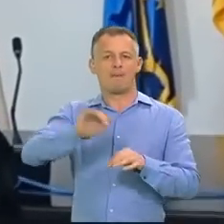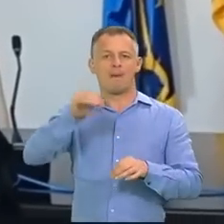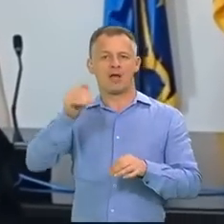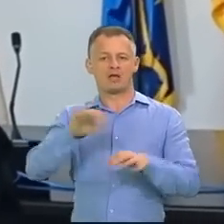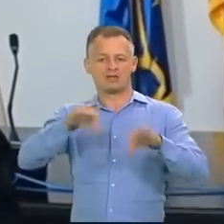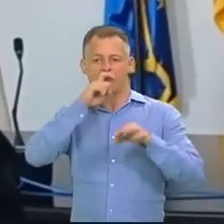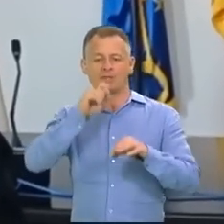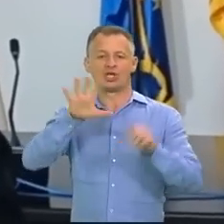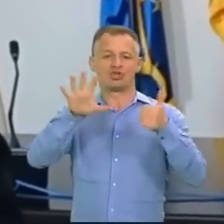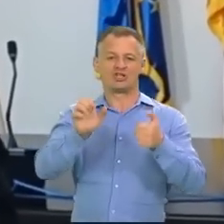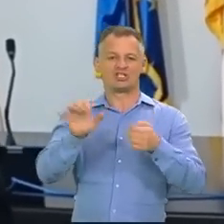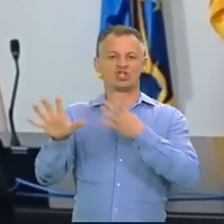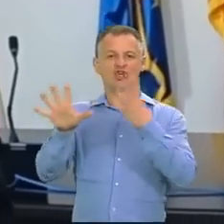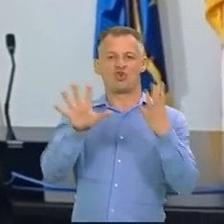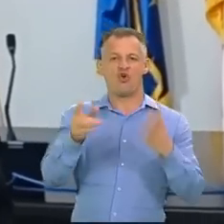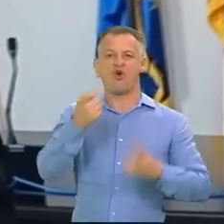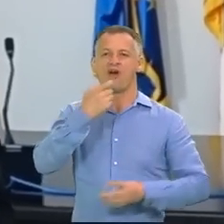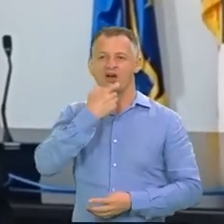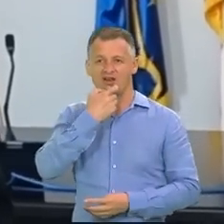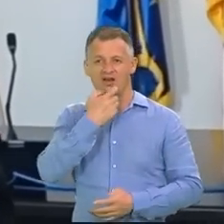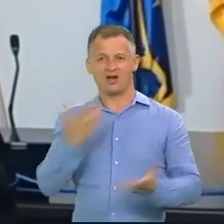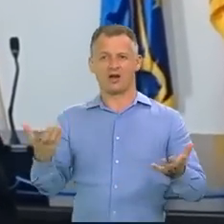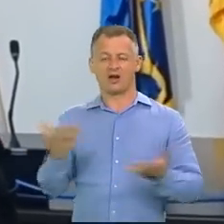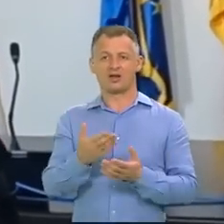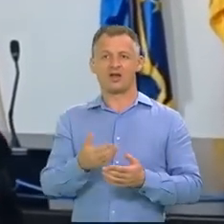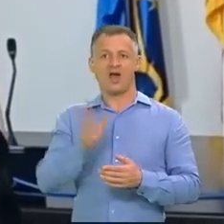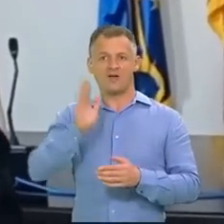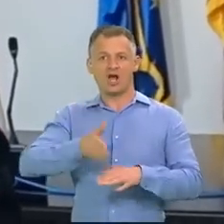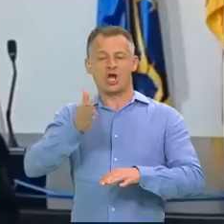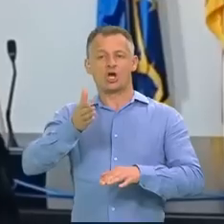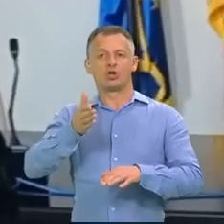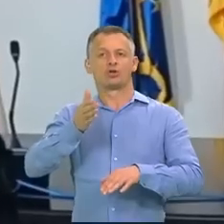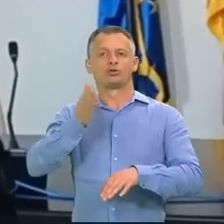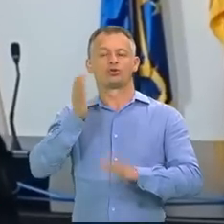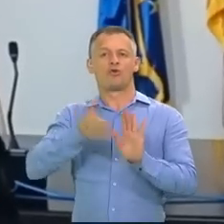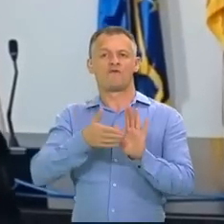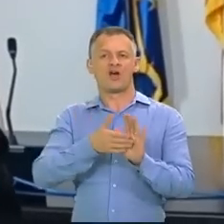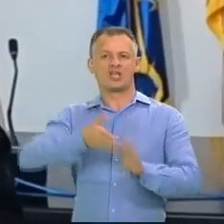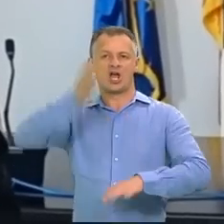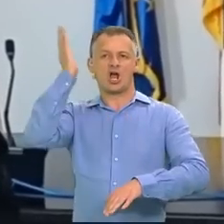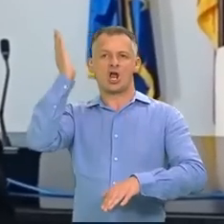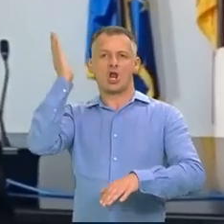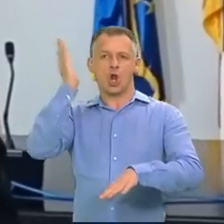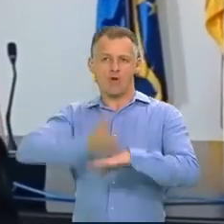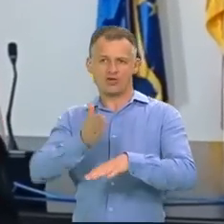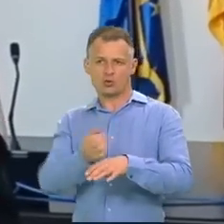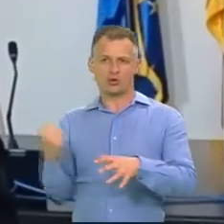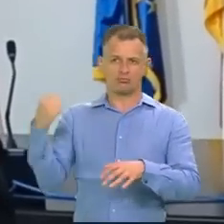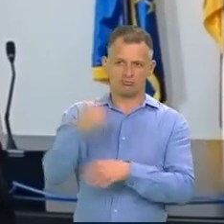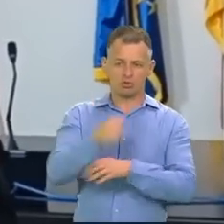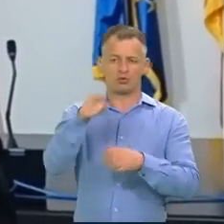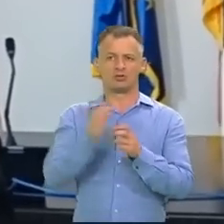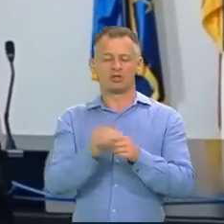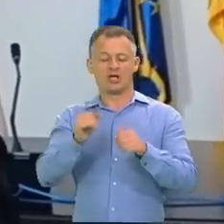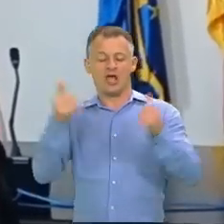de 69 de ani care prezenta urme de violență. La momentul de față, echipe de cercetare